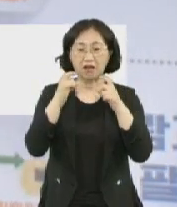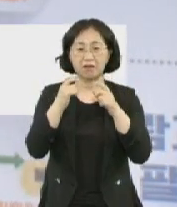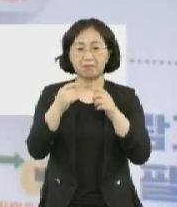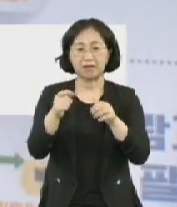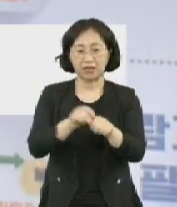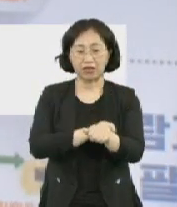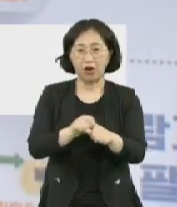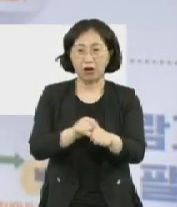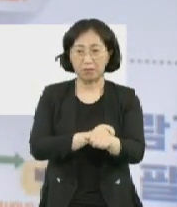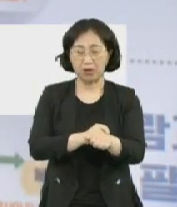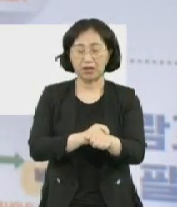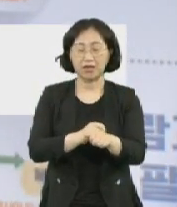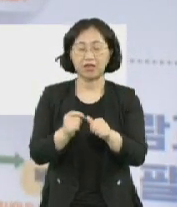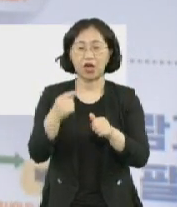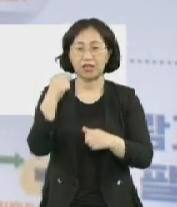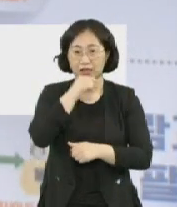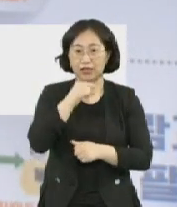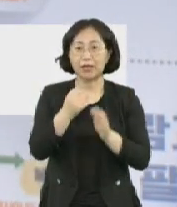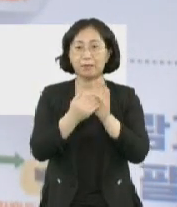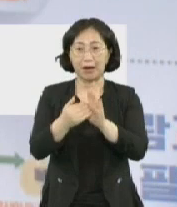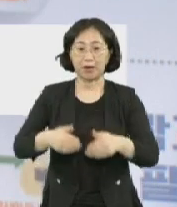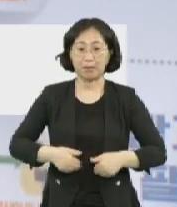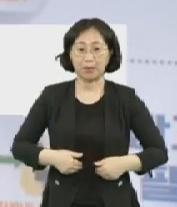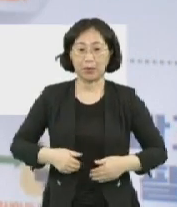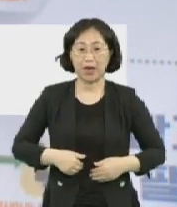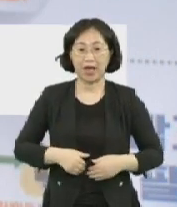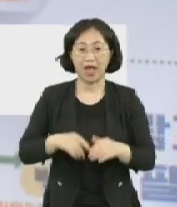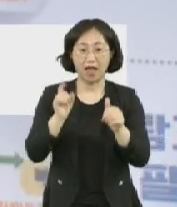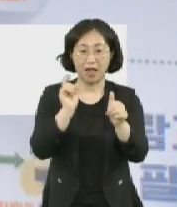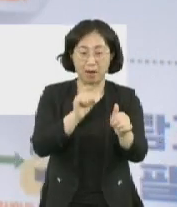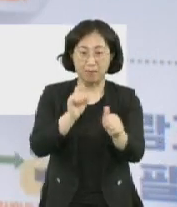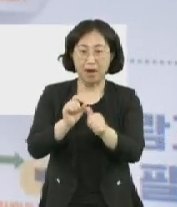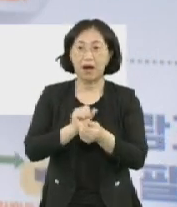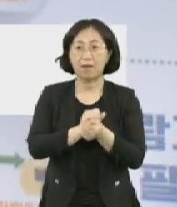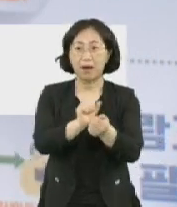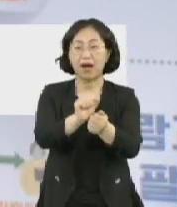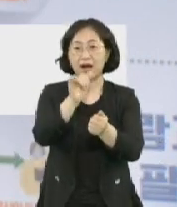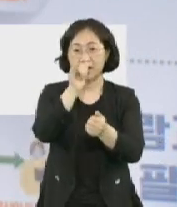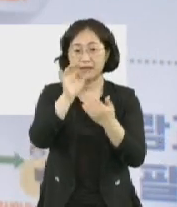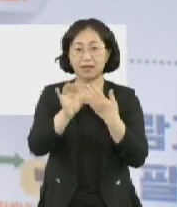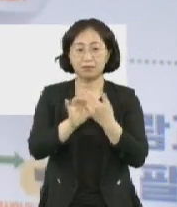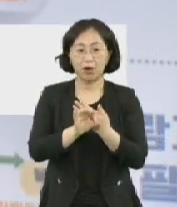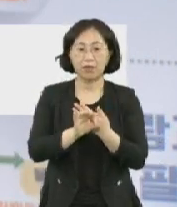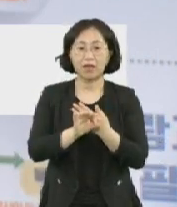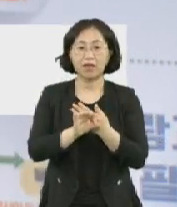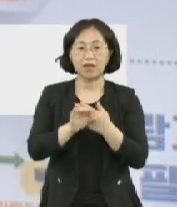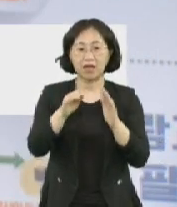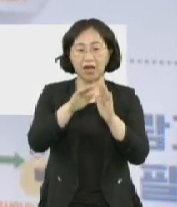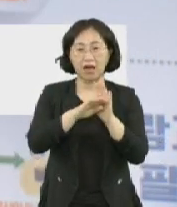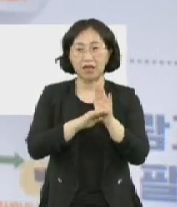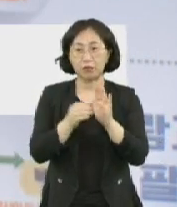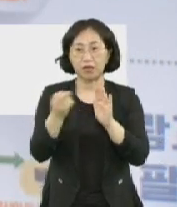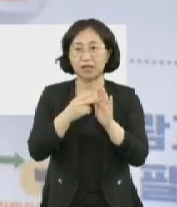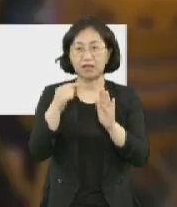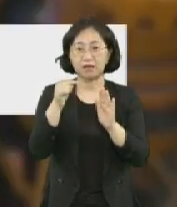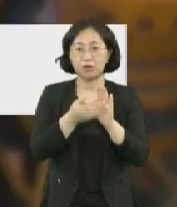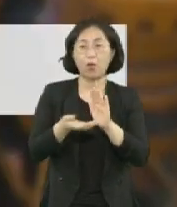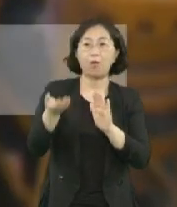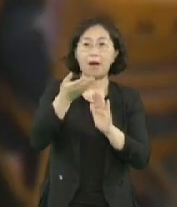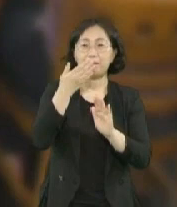확산세가 지속된다면 저희는 이런 단계도 조정하고 영업시간 제한도 고려할 수 있다는